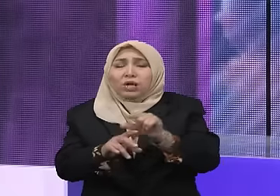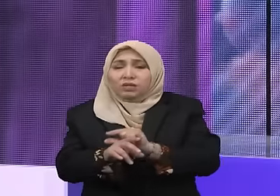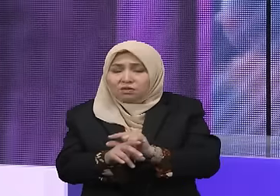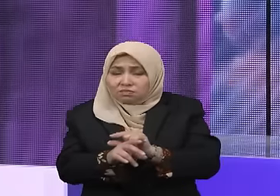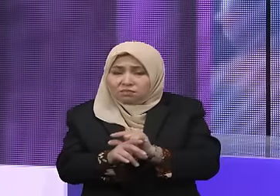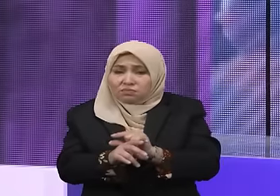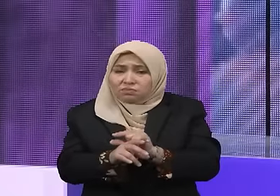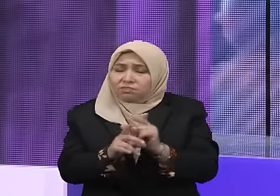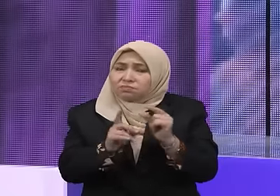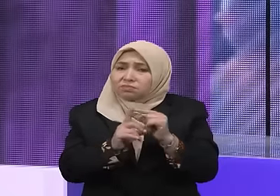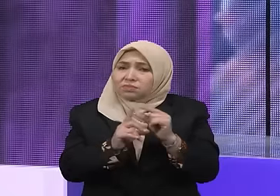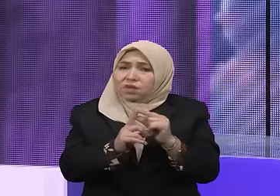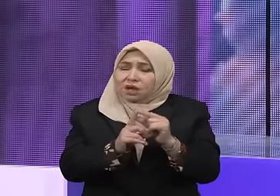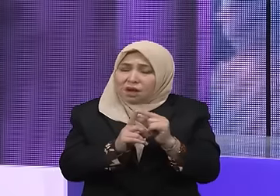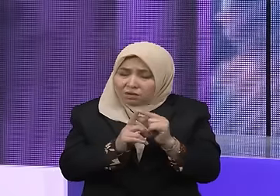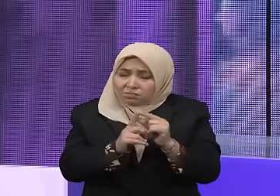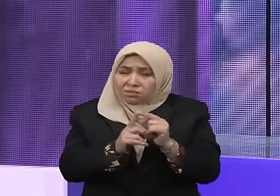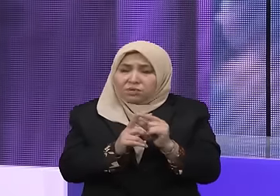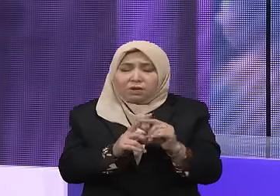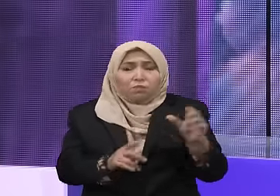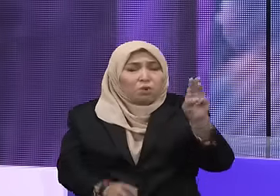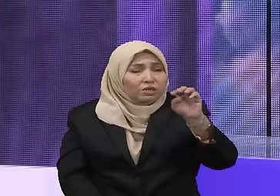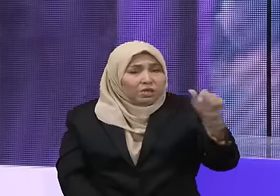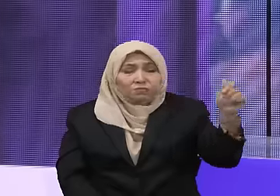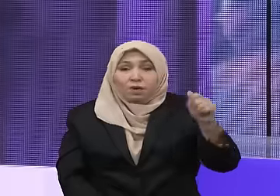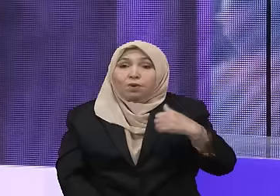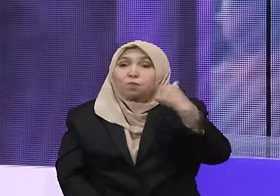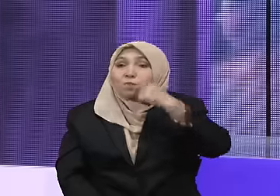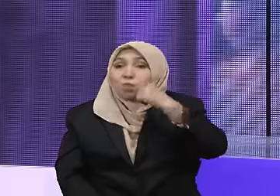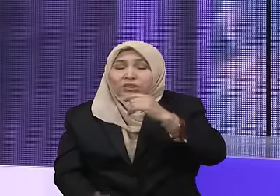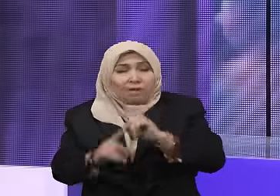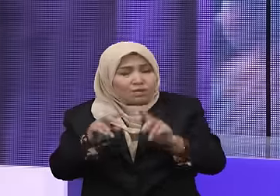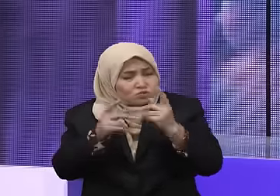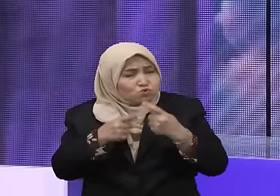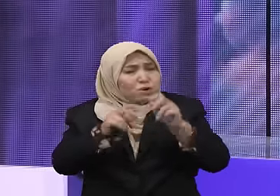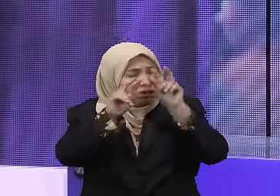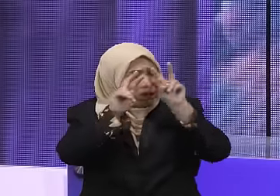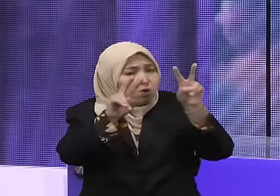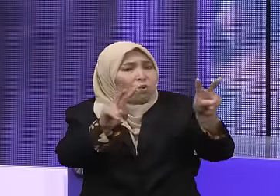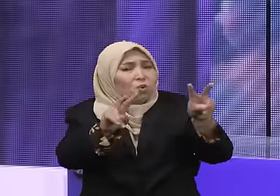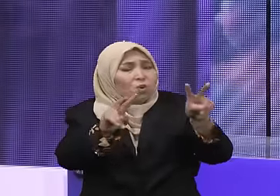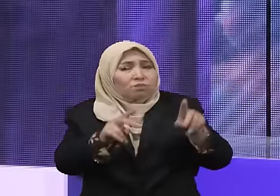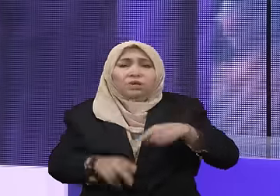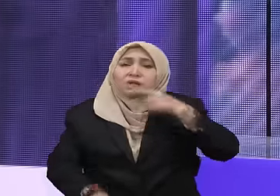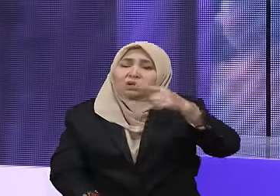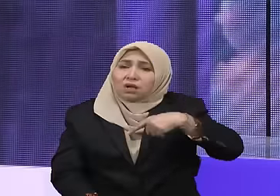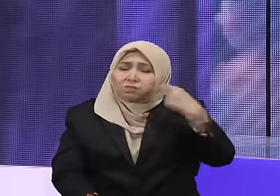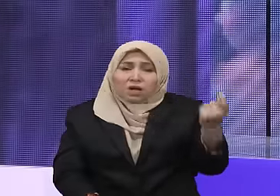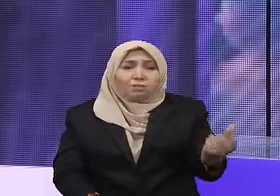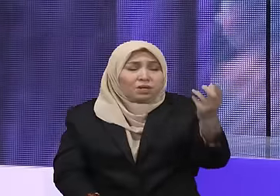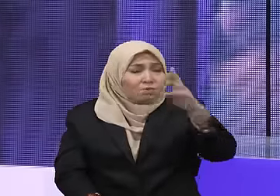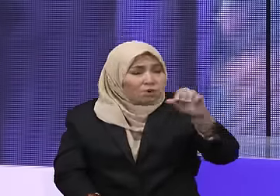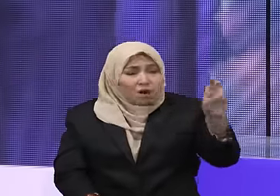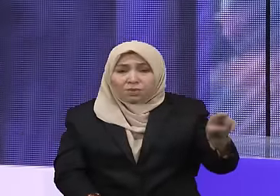istilah feminin, ya, iaitu muannath bazirah. Tetapi cuba perhatikan kepada qala, apabila Nabi Ibrahim